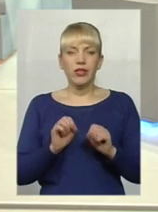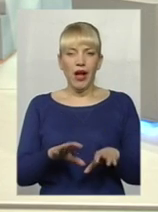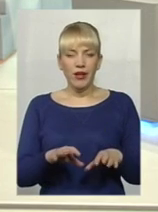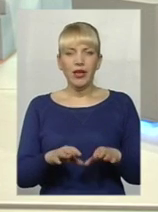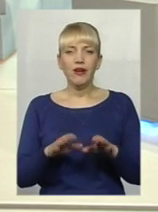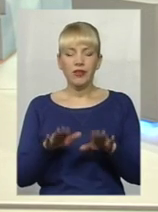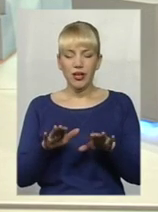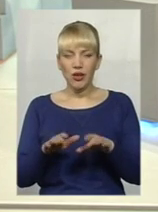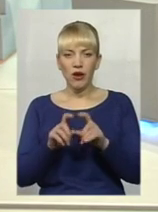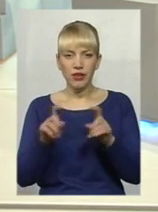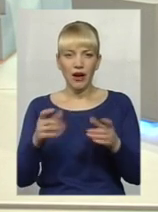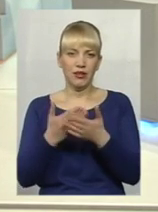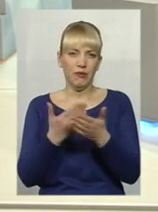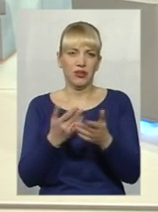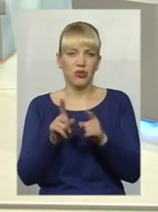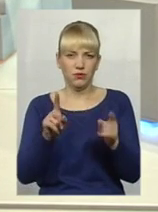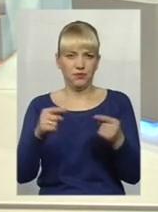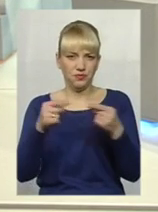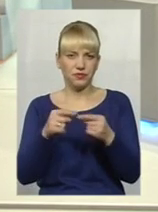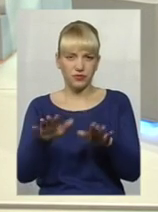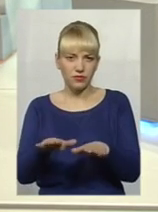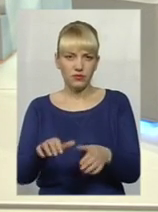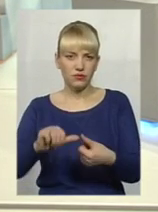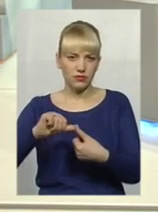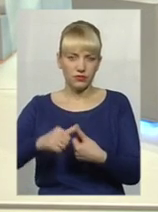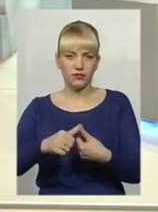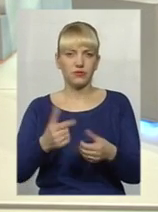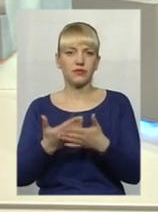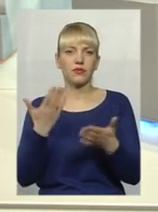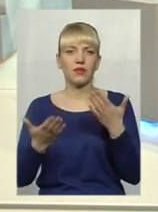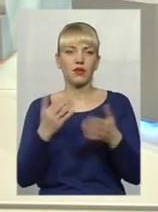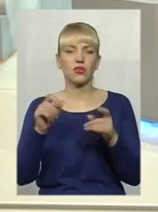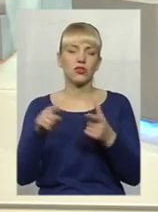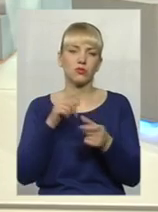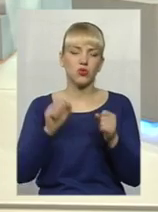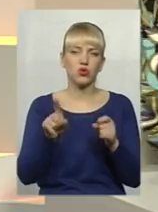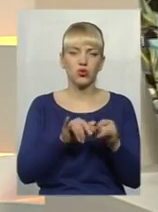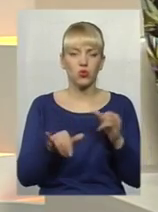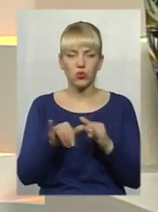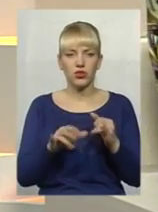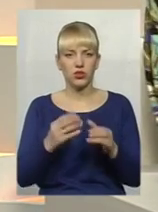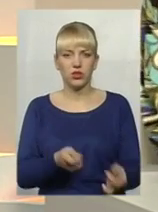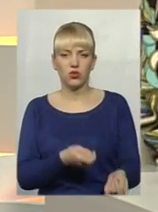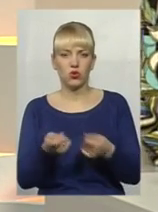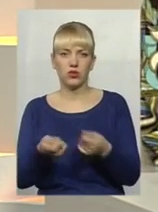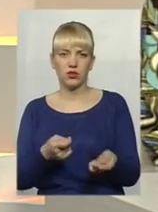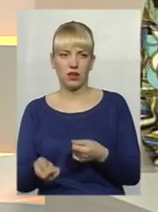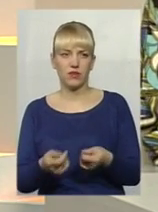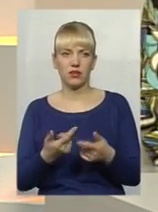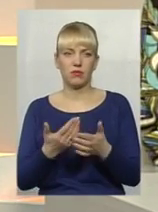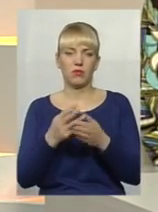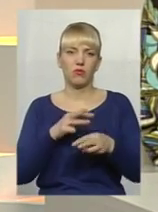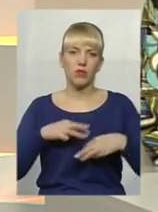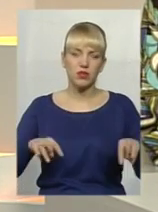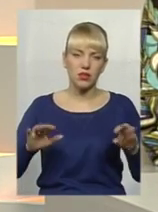стаціонарно, принести в управління екології люди? Чи можуть ще кудись доставити там, в Міністерство